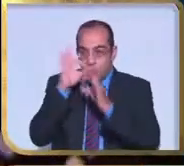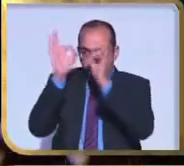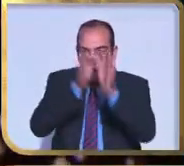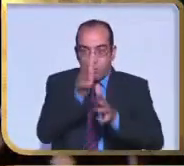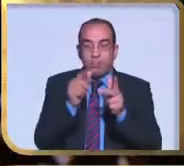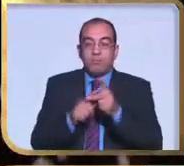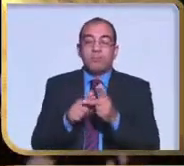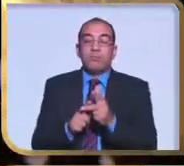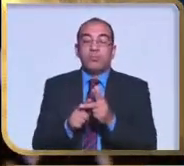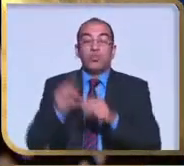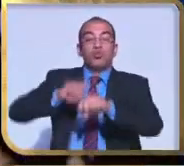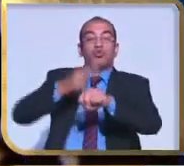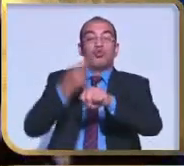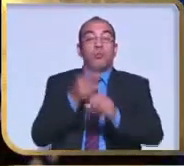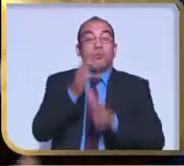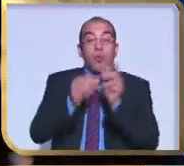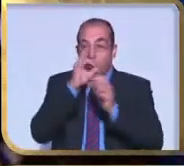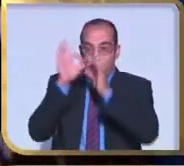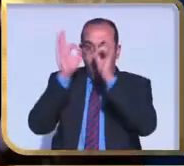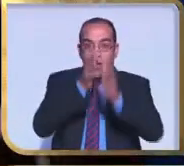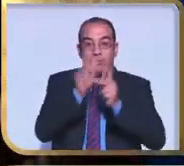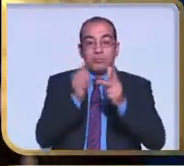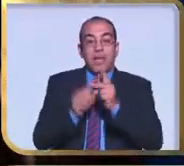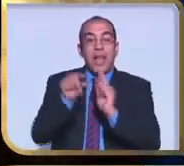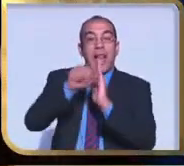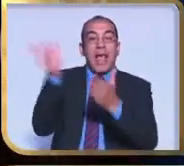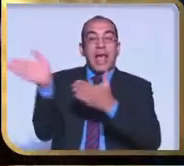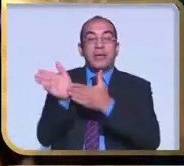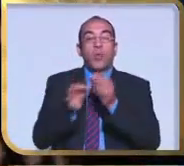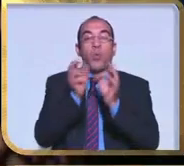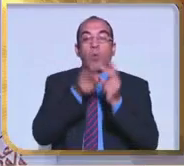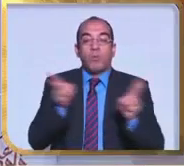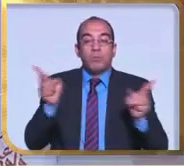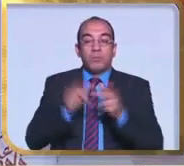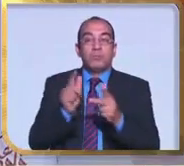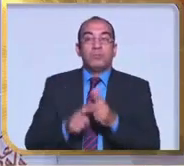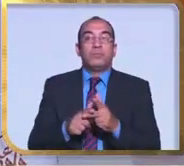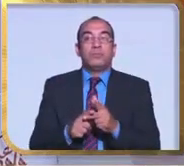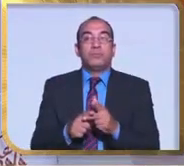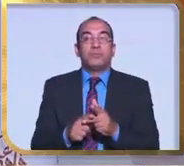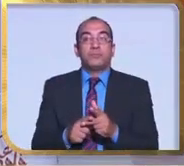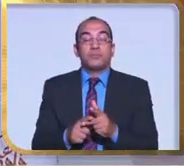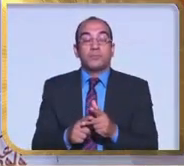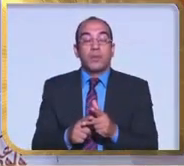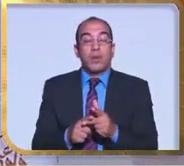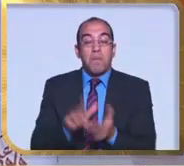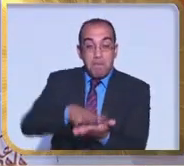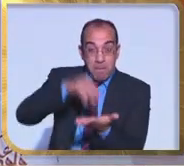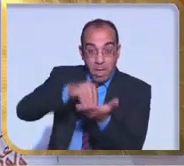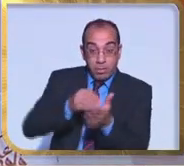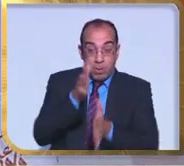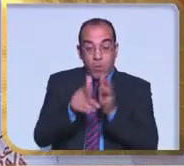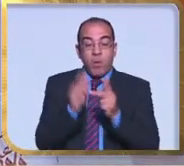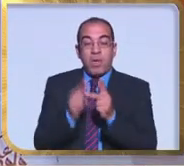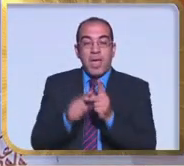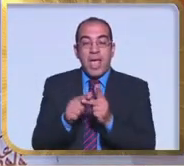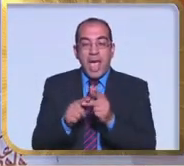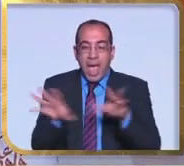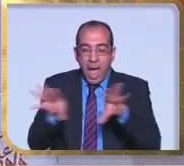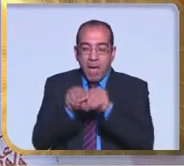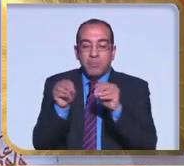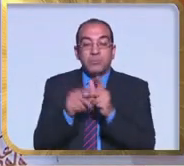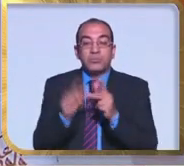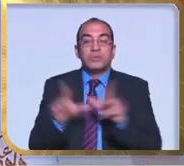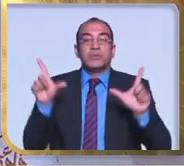الكريم وشواهد القرآن من الحديث وهكذا. فبدأ الجامع